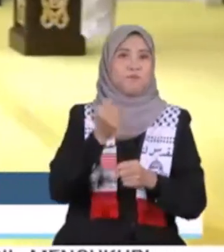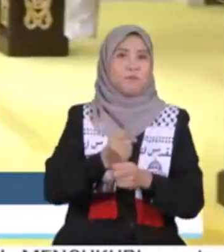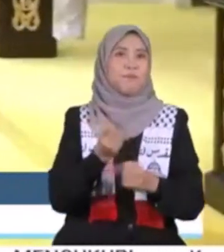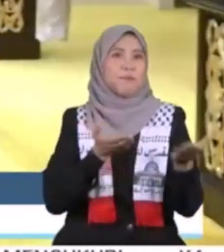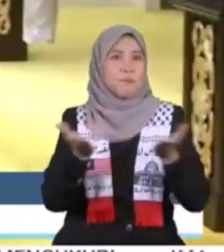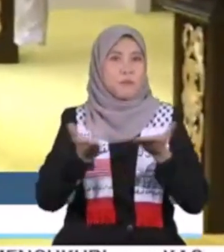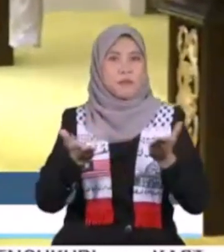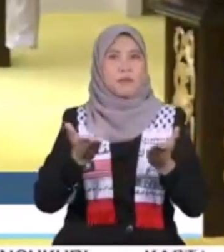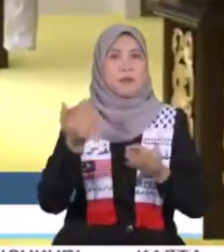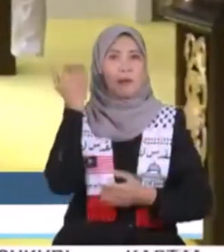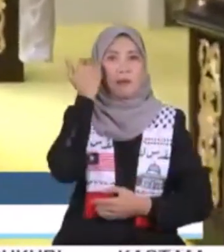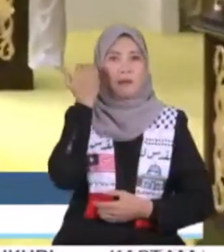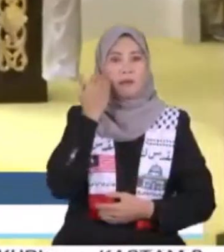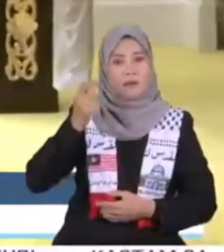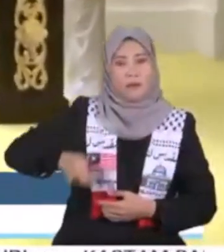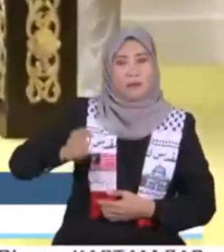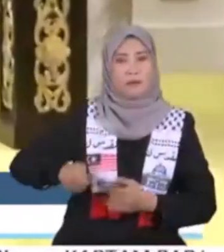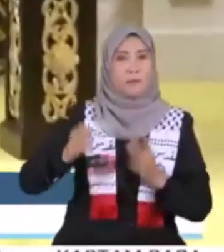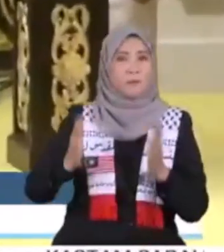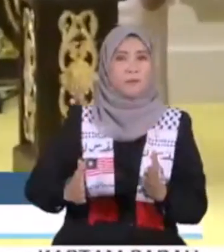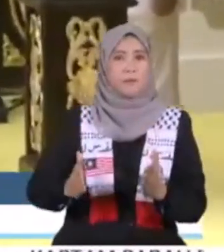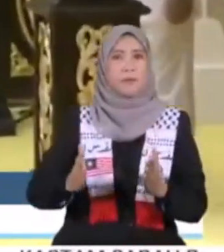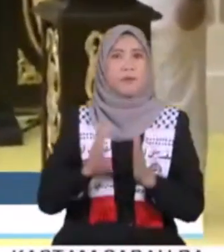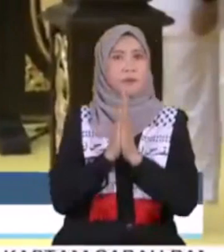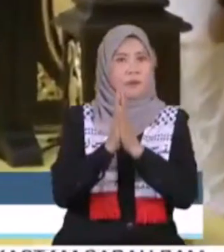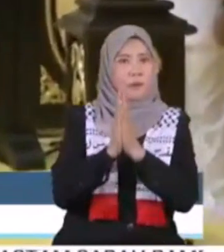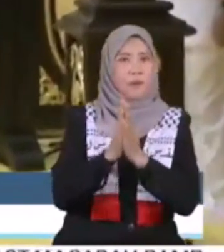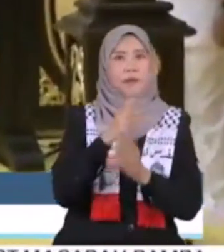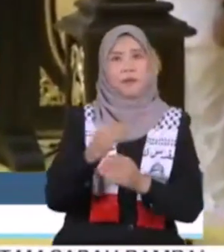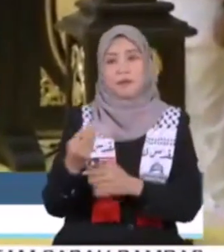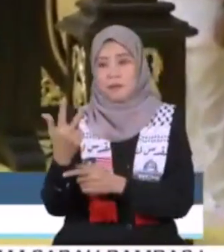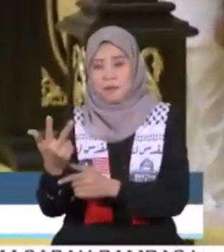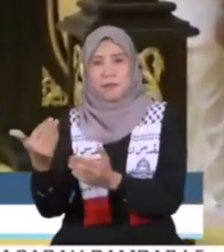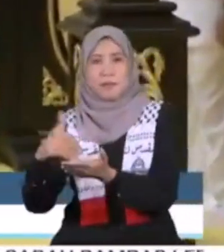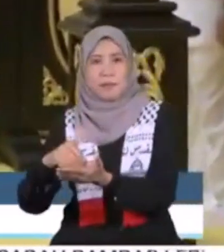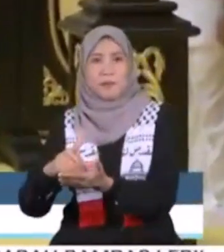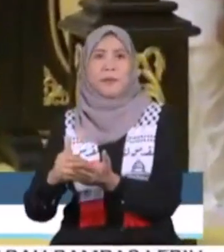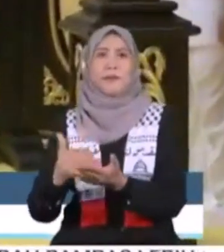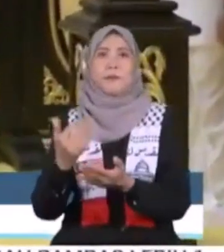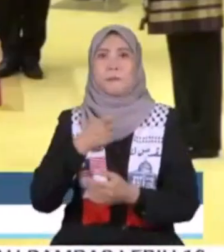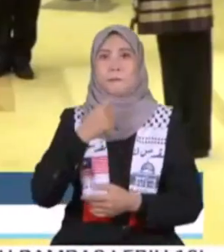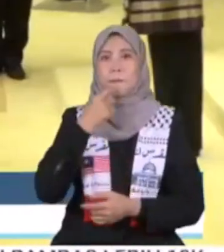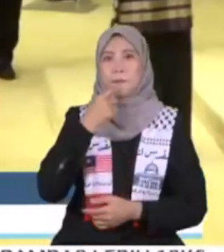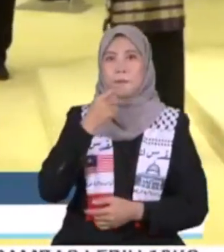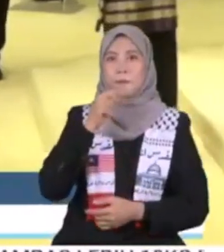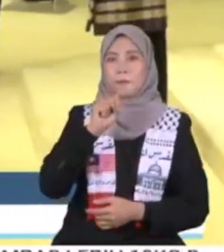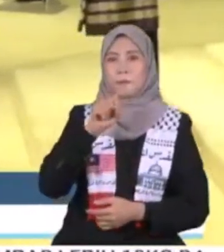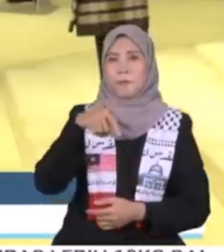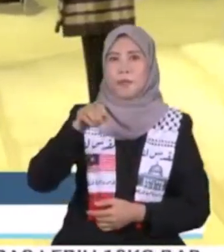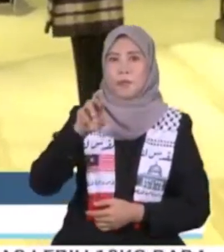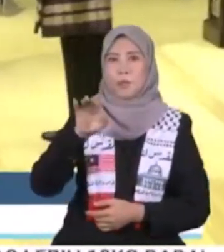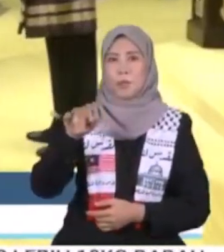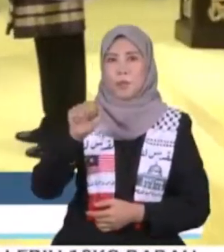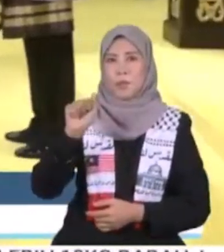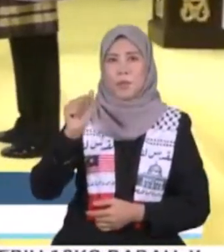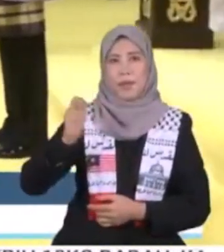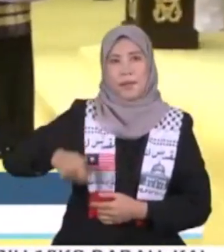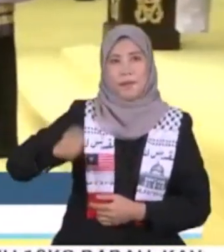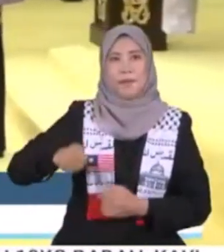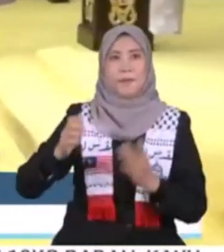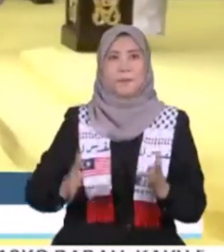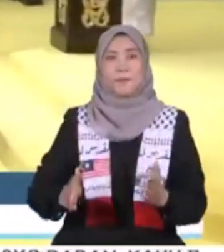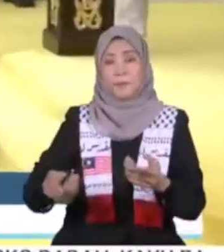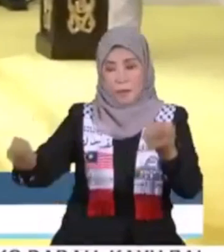rayuan manakala tiga lagi Hakim adalah pesuruhjaya kehakiman hadir sama pada istiadat itu ketua Hakim negara Tun Tengku